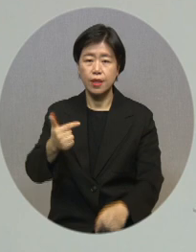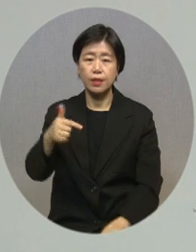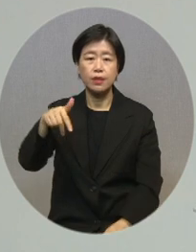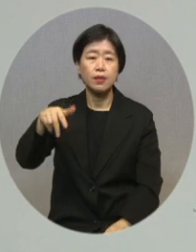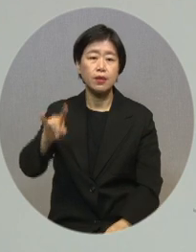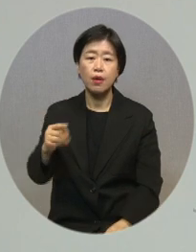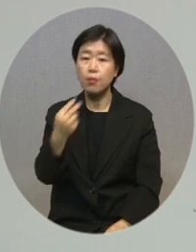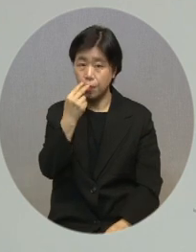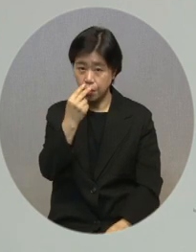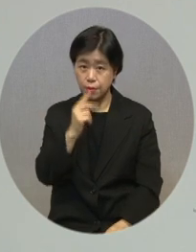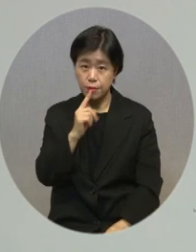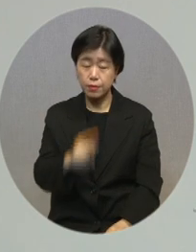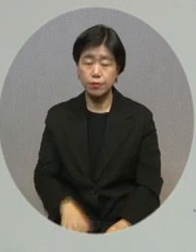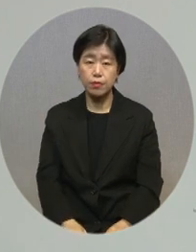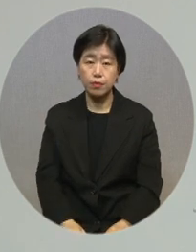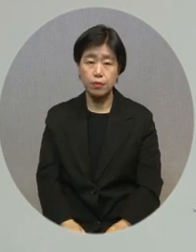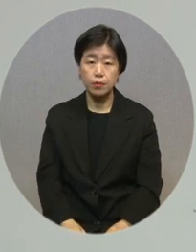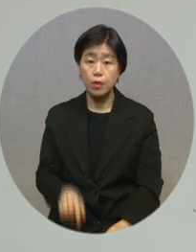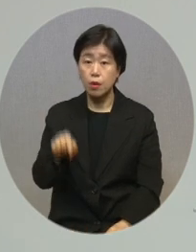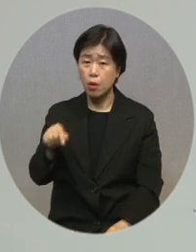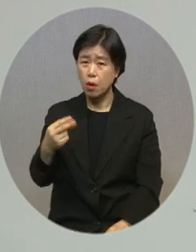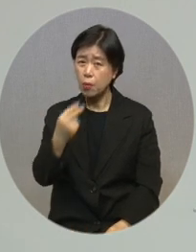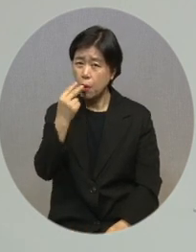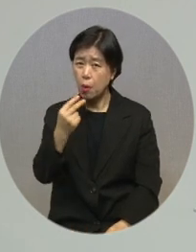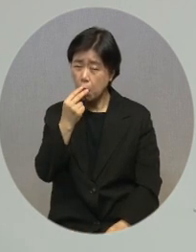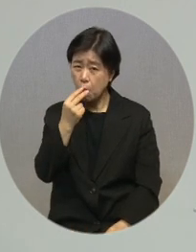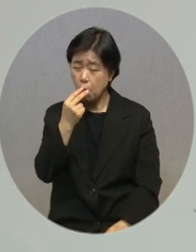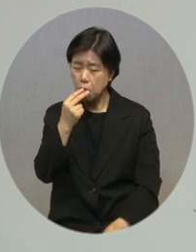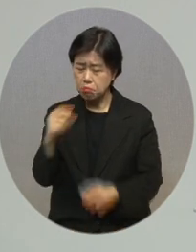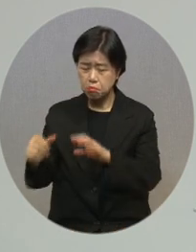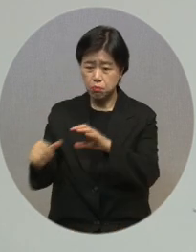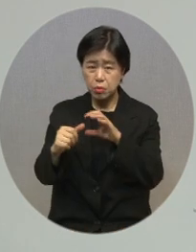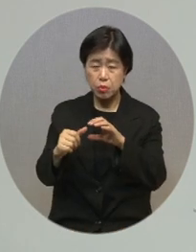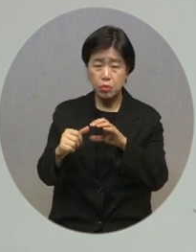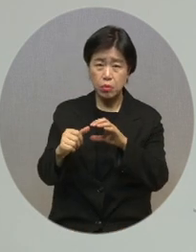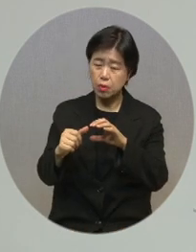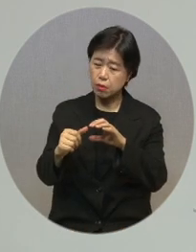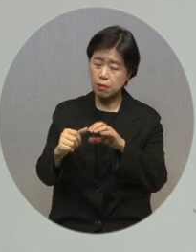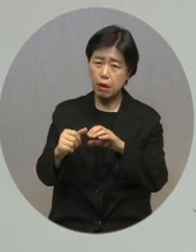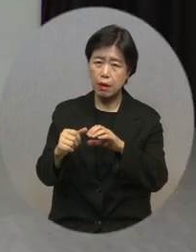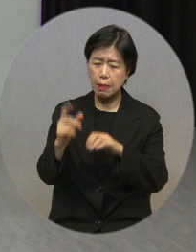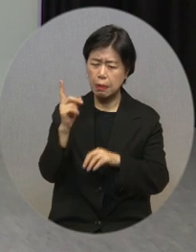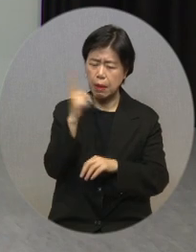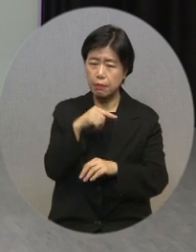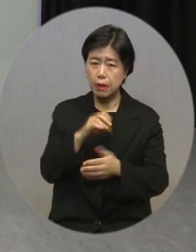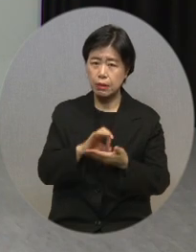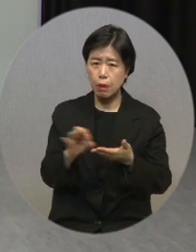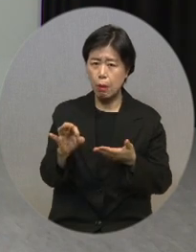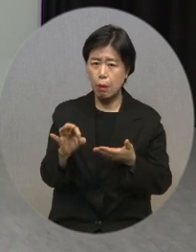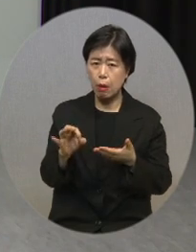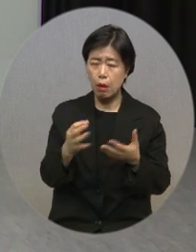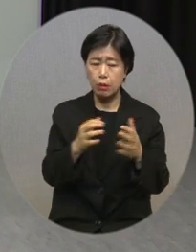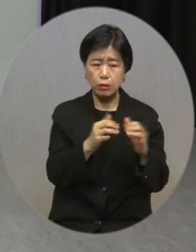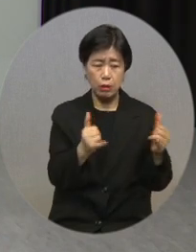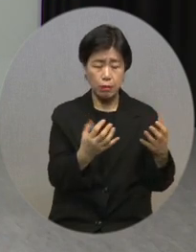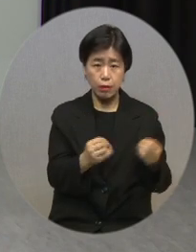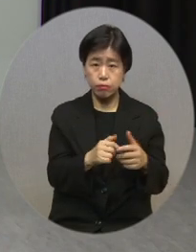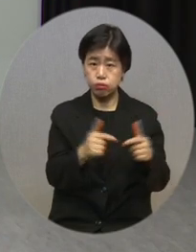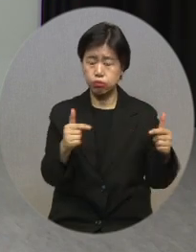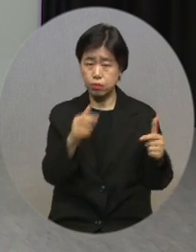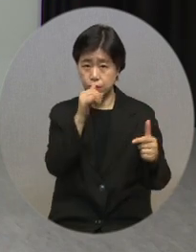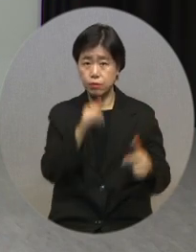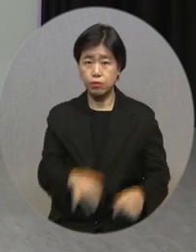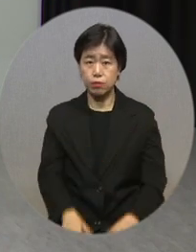그 산재보험 제도를 좀 악용하는 사람들이 그 최근에 점점 많이 생기기 시작한 거예요. 네. 그러니까 그래서